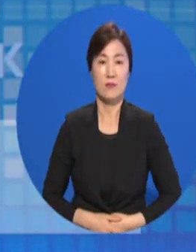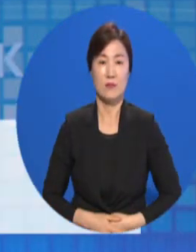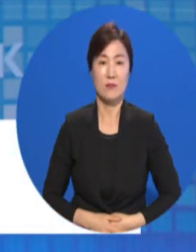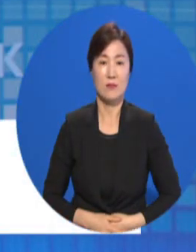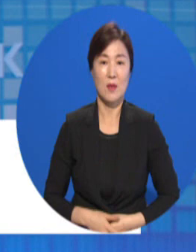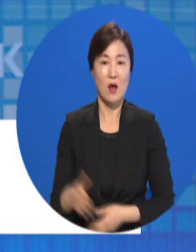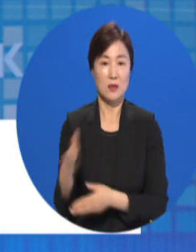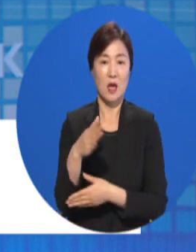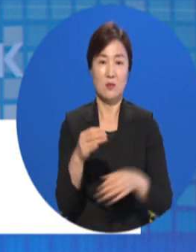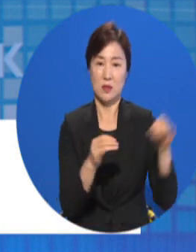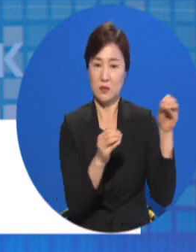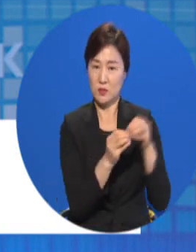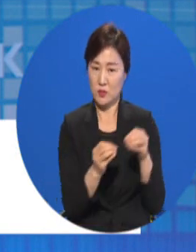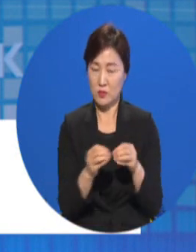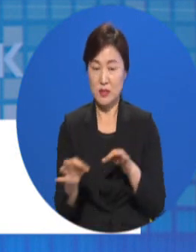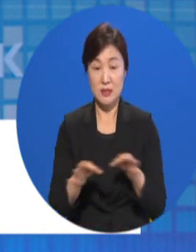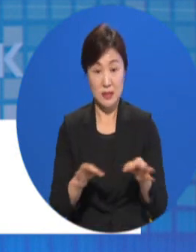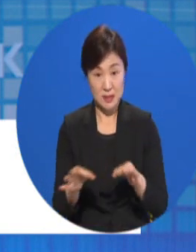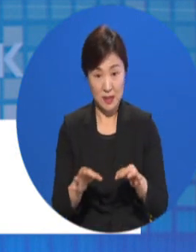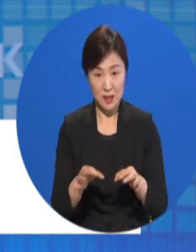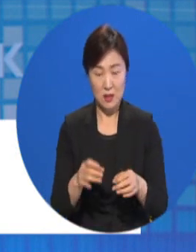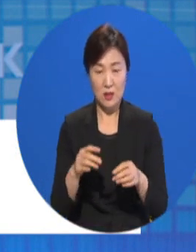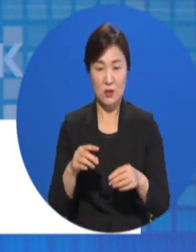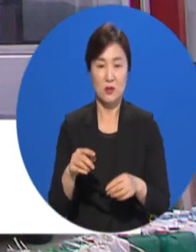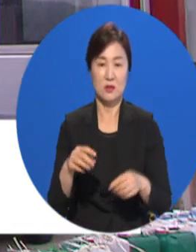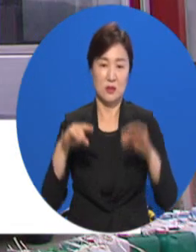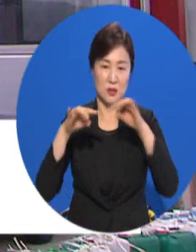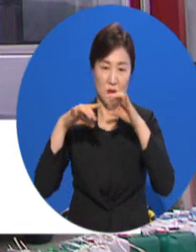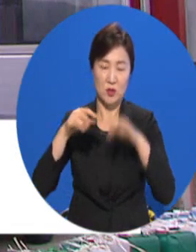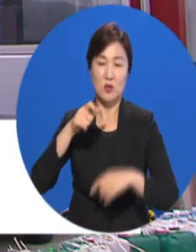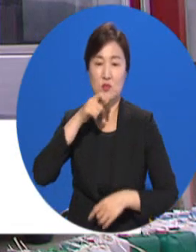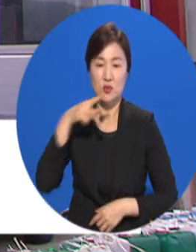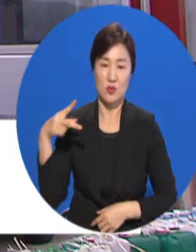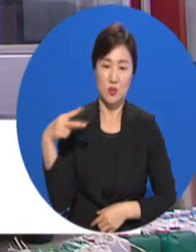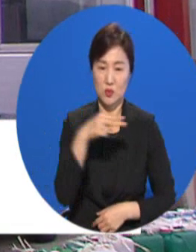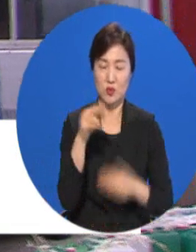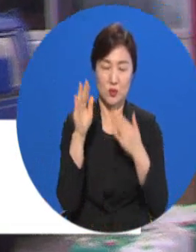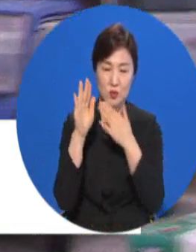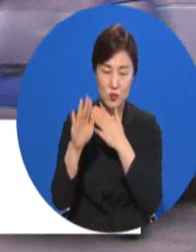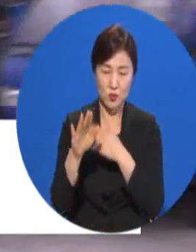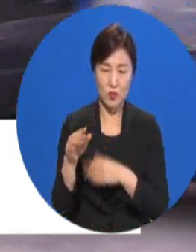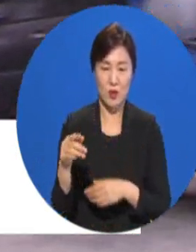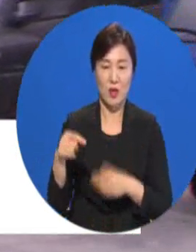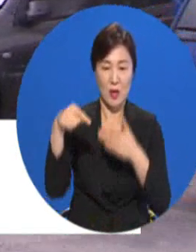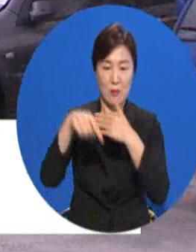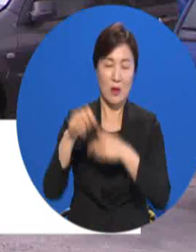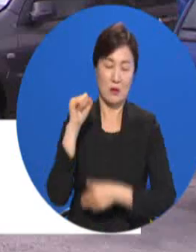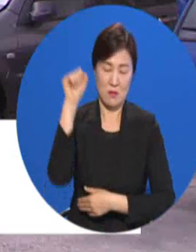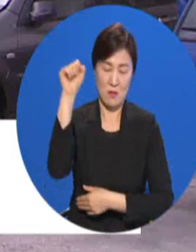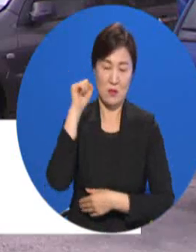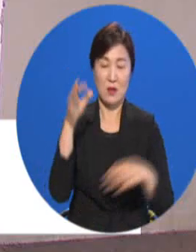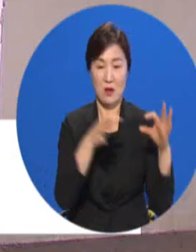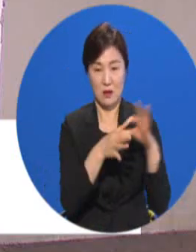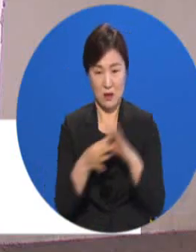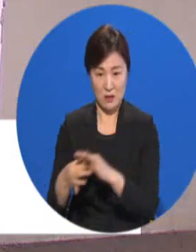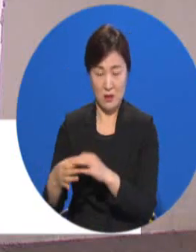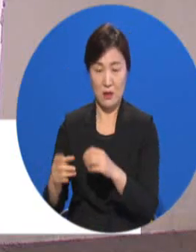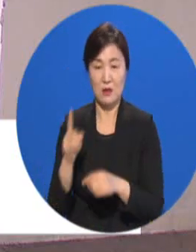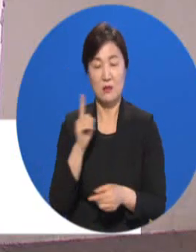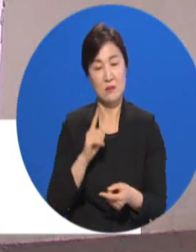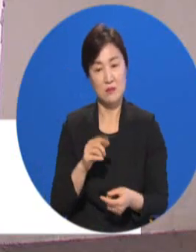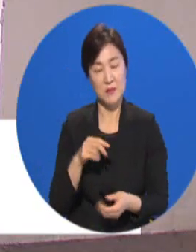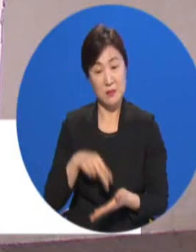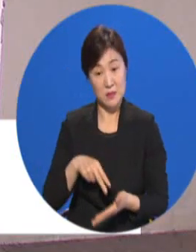수산물 특화시장 단전 단수 이후 노숙 농성 중인 상인들이 시 당국의 소통 의지 부족을 정면으로